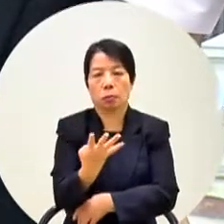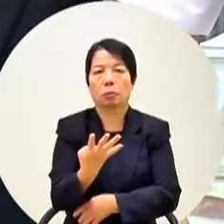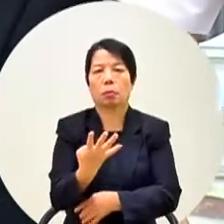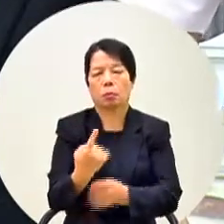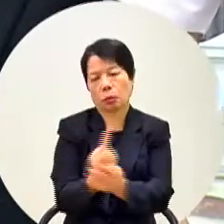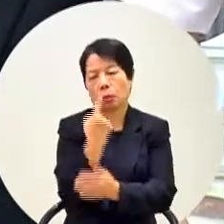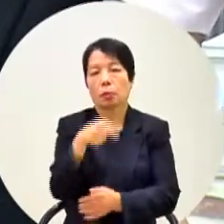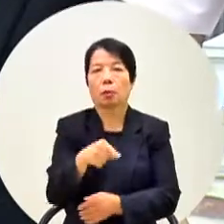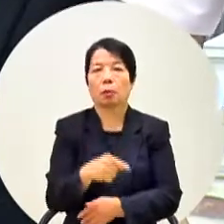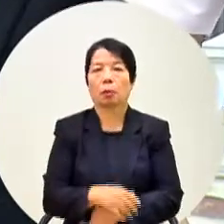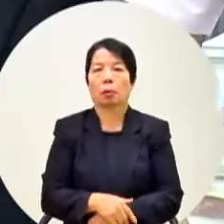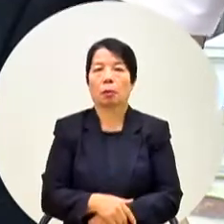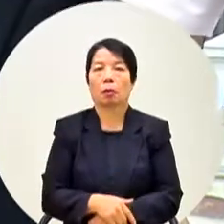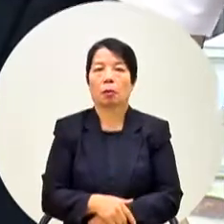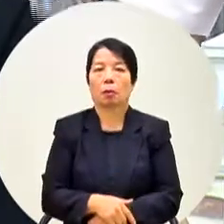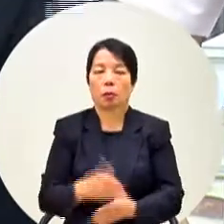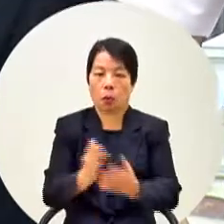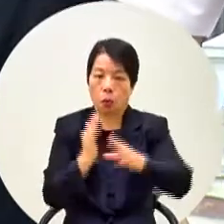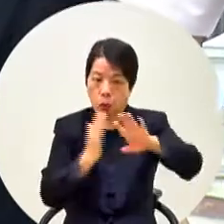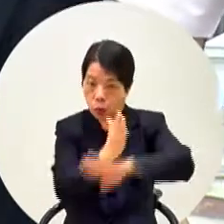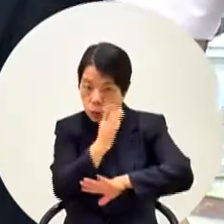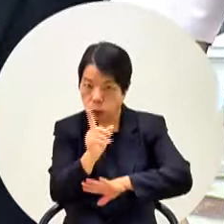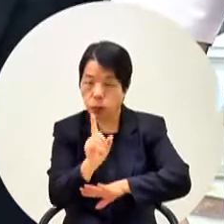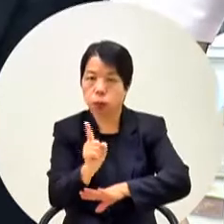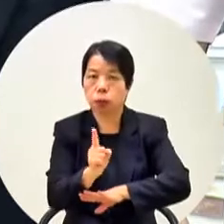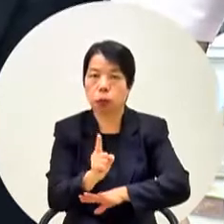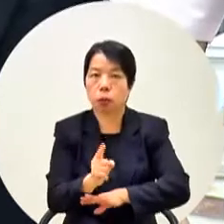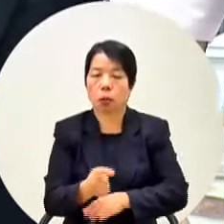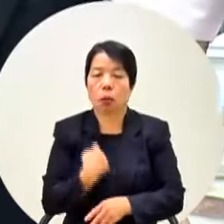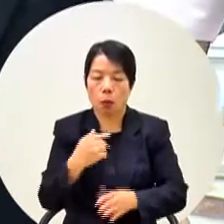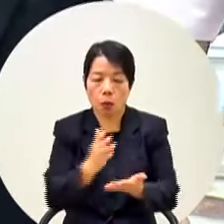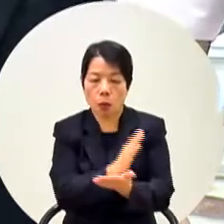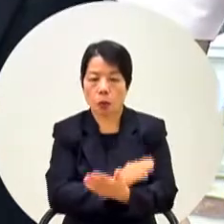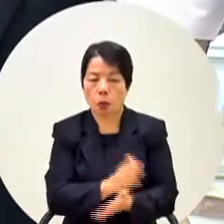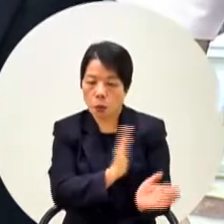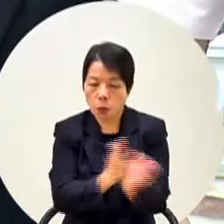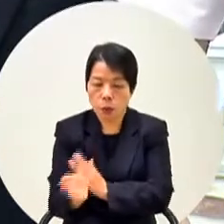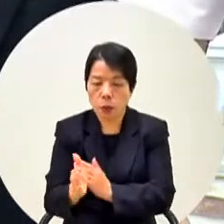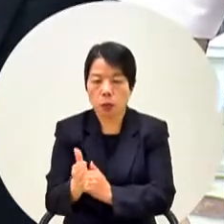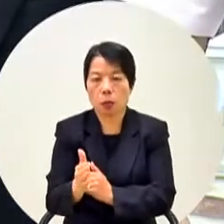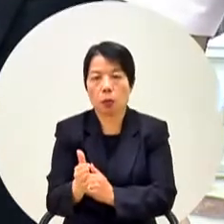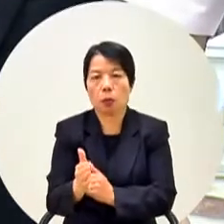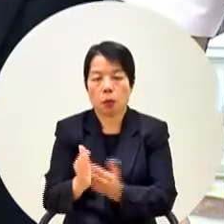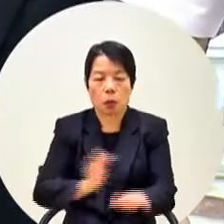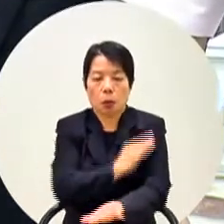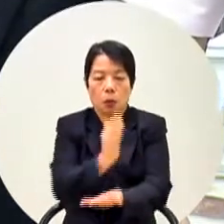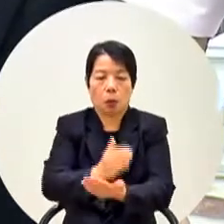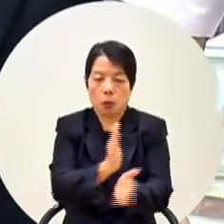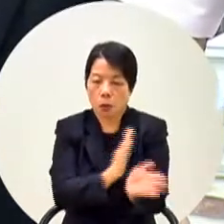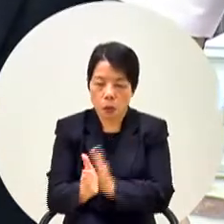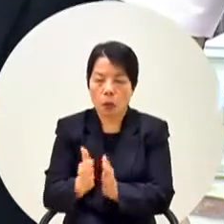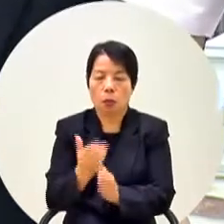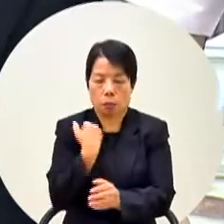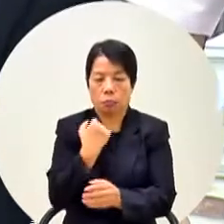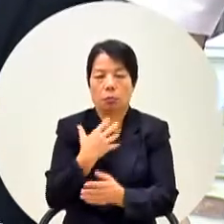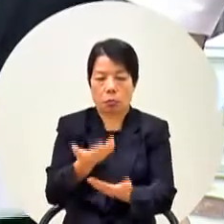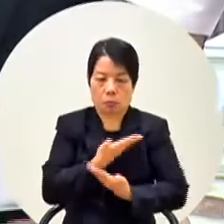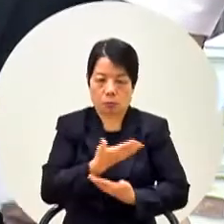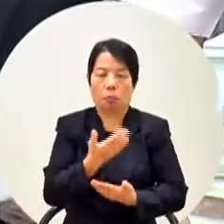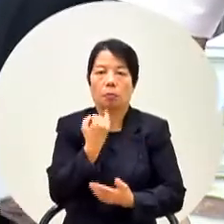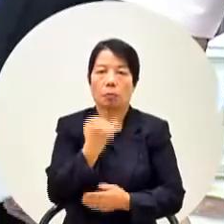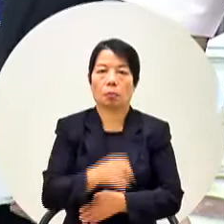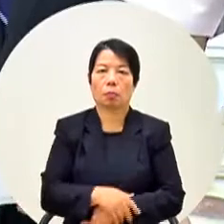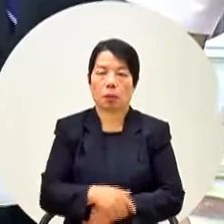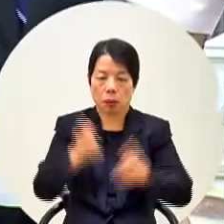除非超过我们的处理能量。哦，高雄市的粪扫当